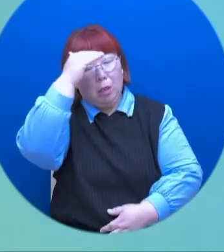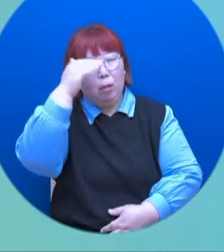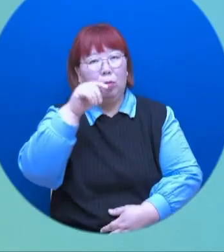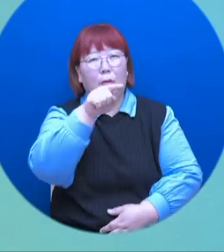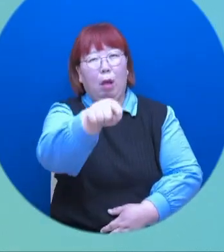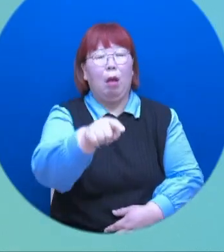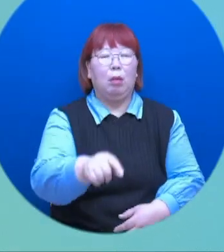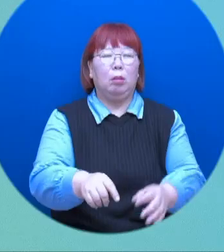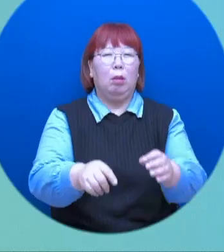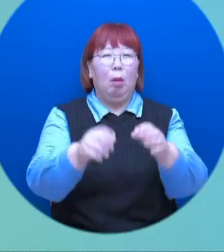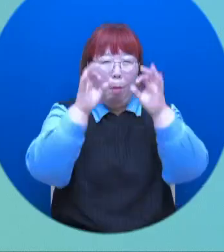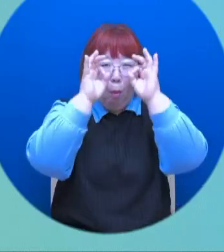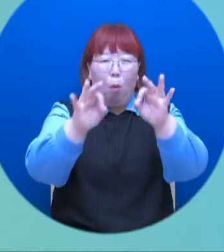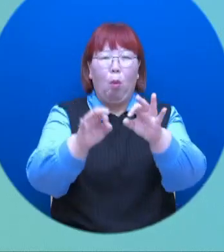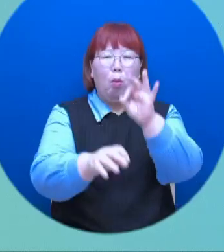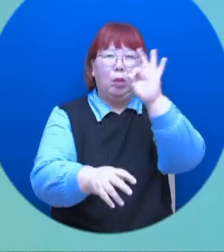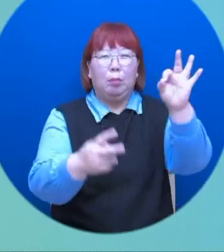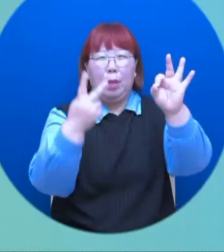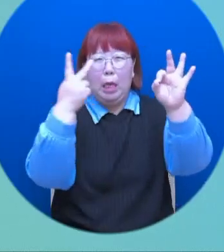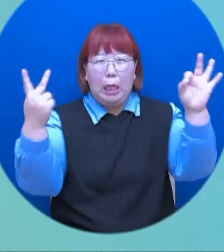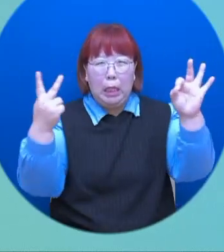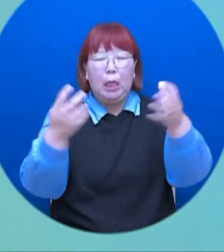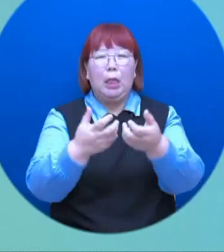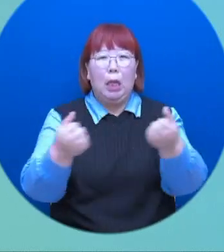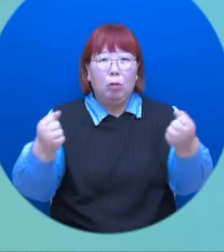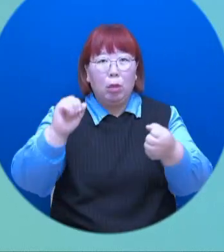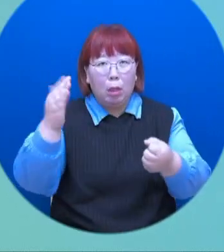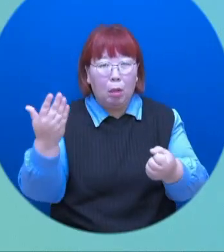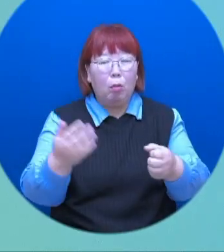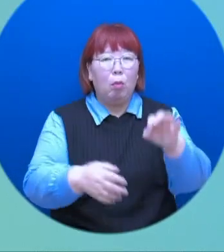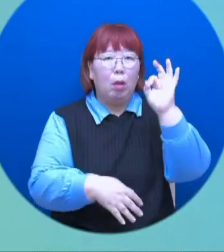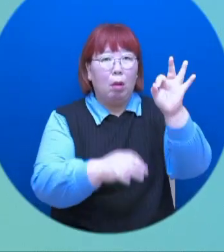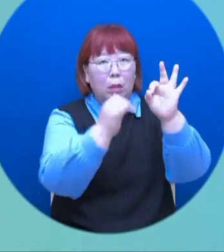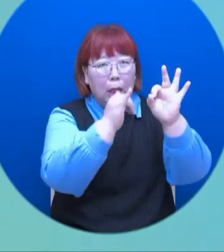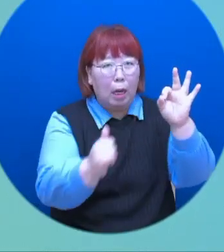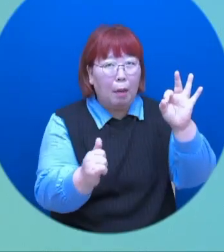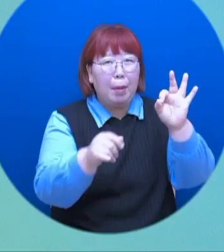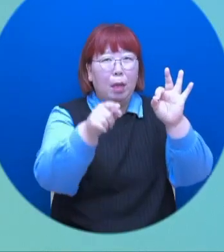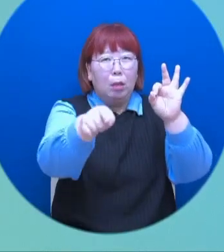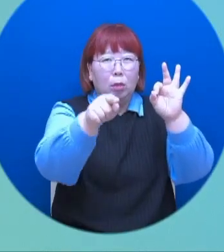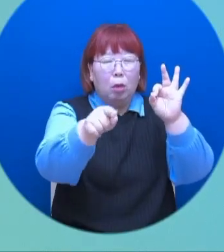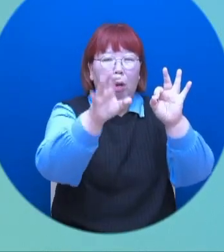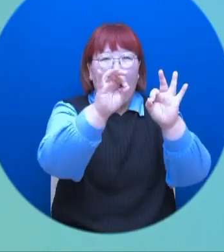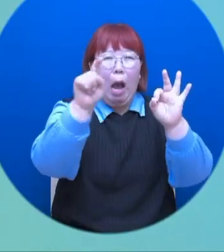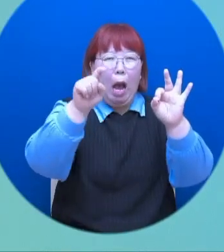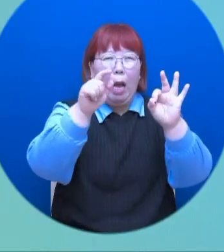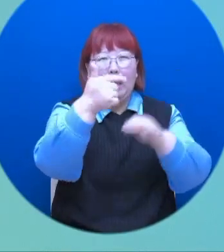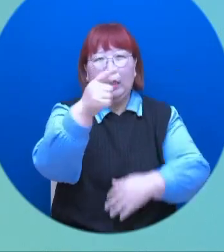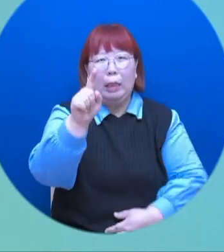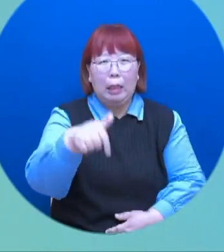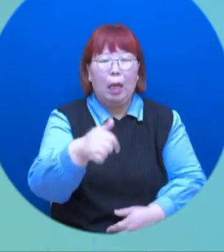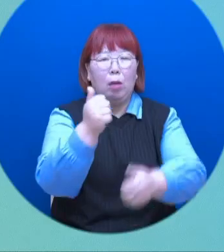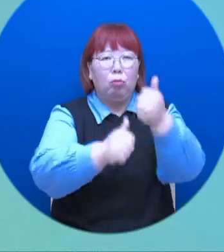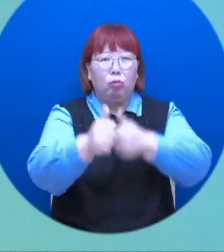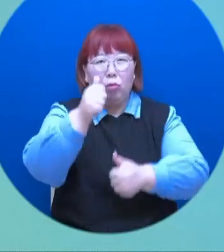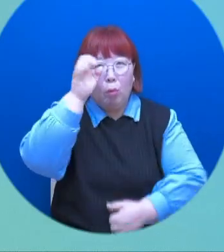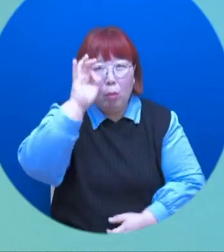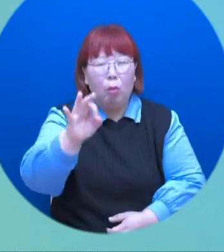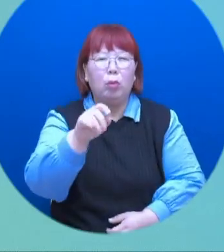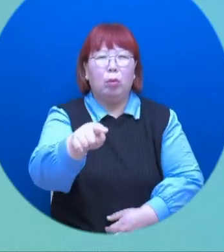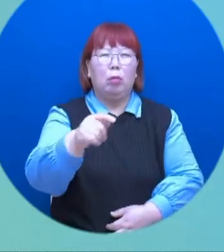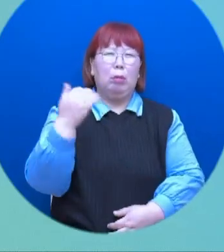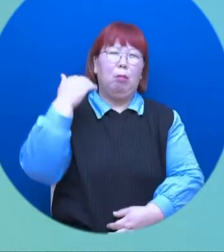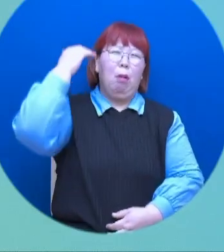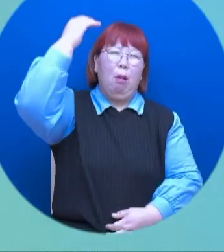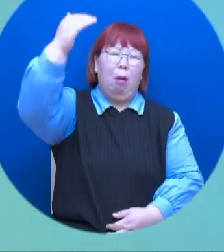나누게 되어질 때 여호수아 갈렙을 제외한 10명이 아낙 후손을 보았다. 그들은 거인이다. 그들